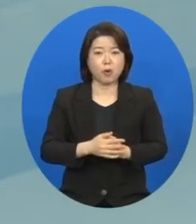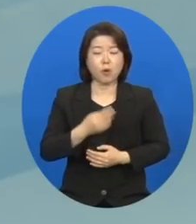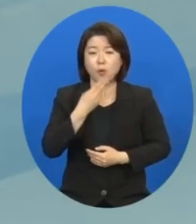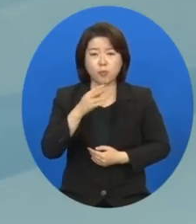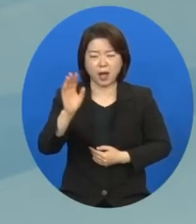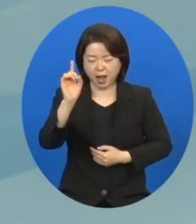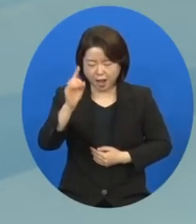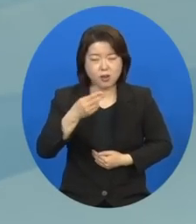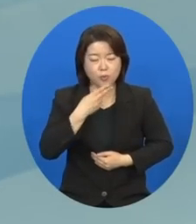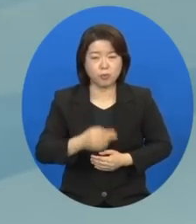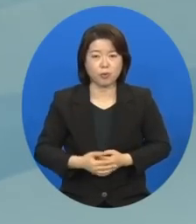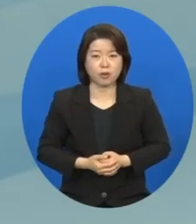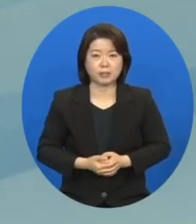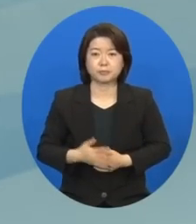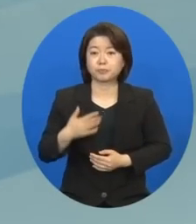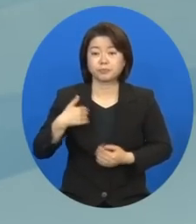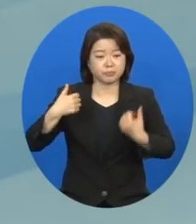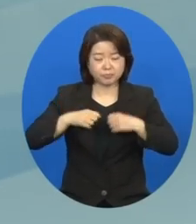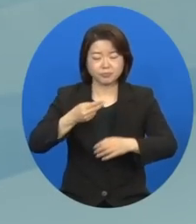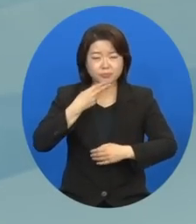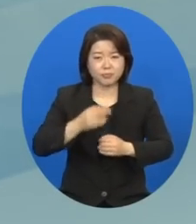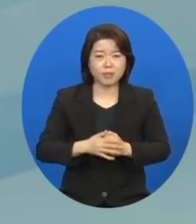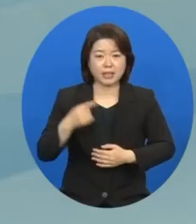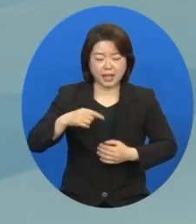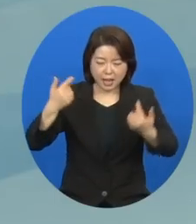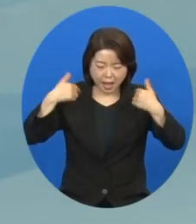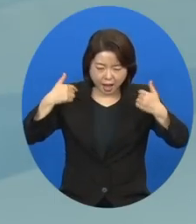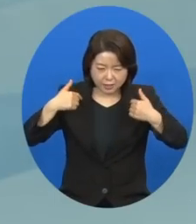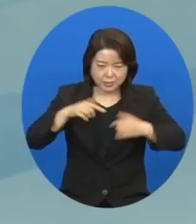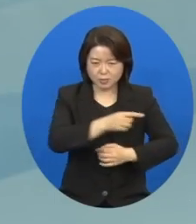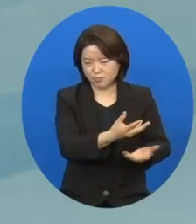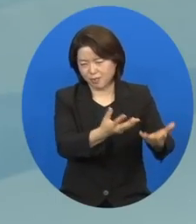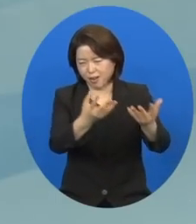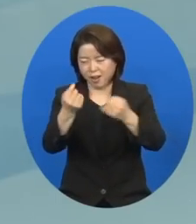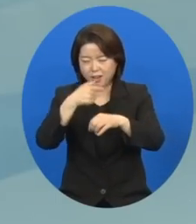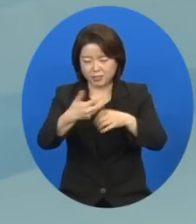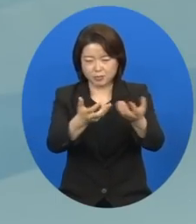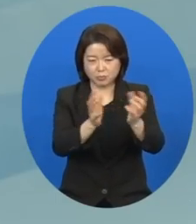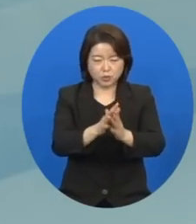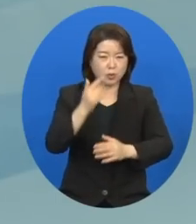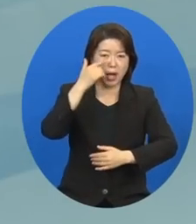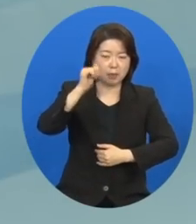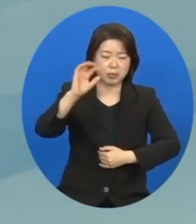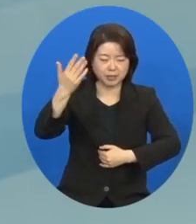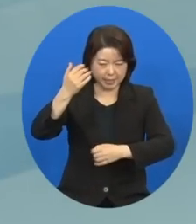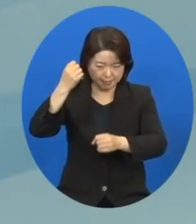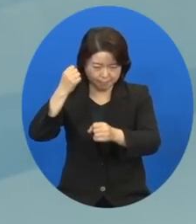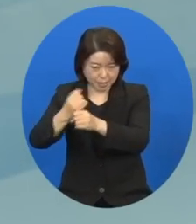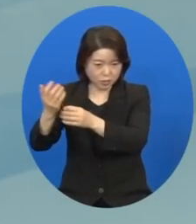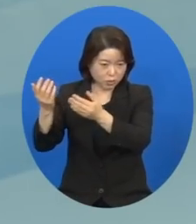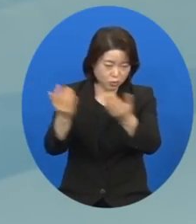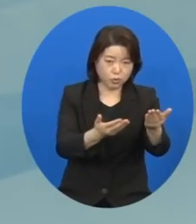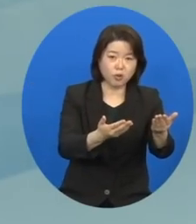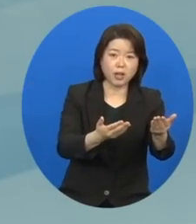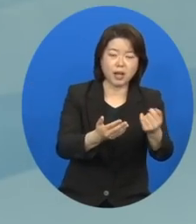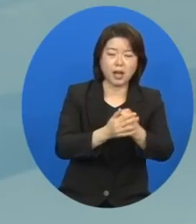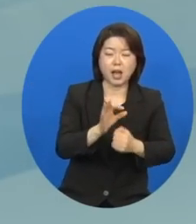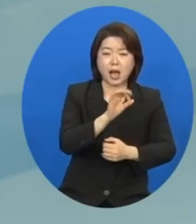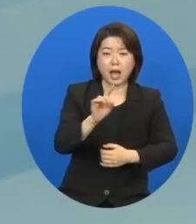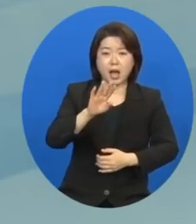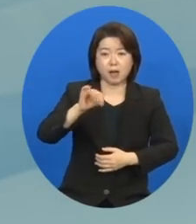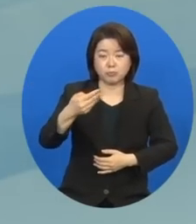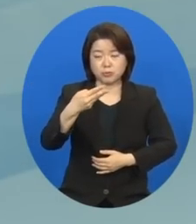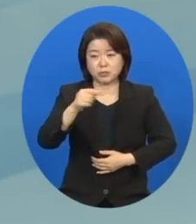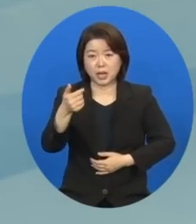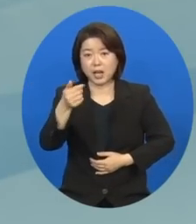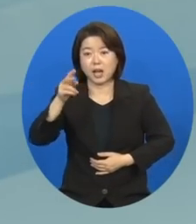없다. 나는 너를 수많은 민족의 아버지가 되게 할 거야 라고 하는 아브라함으로